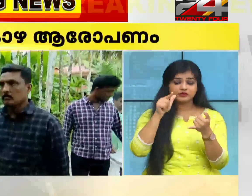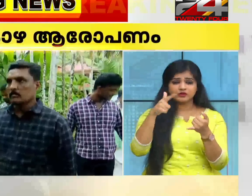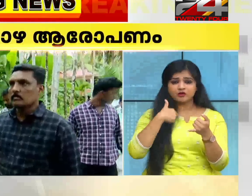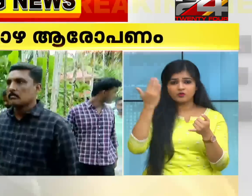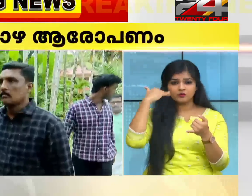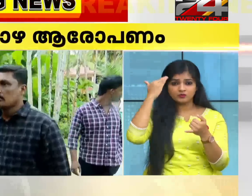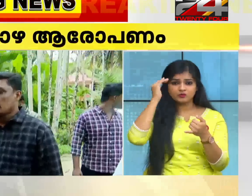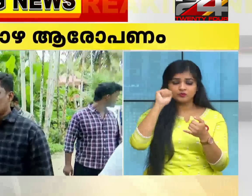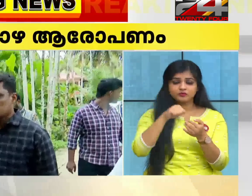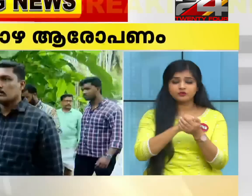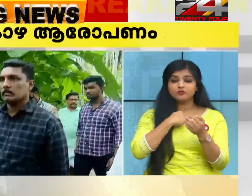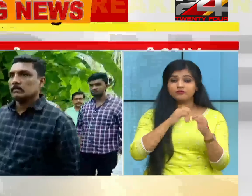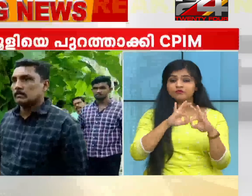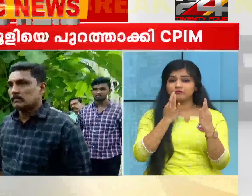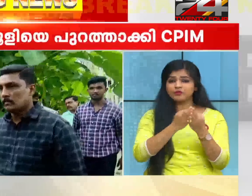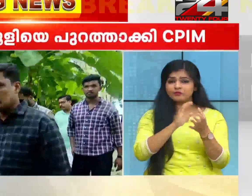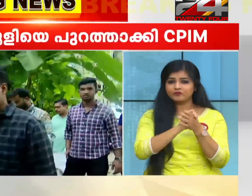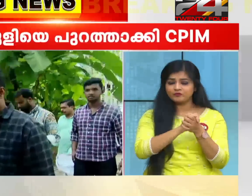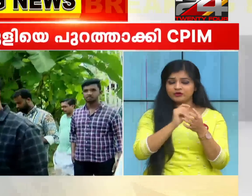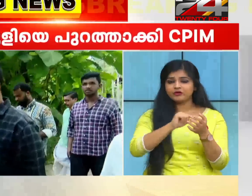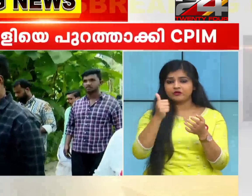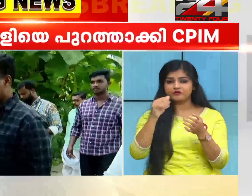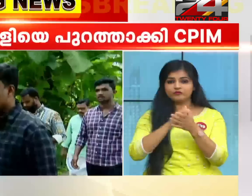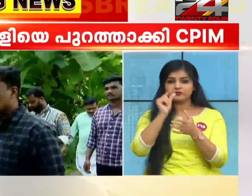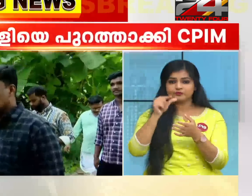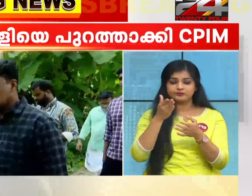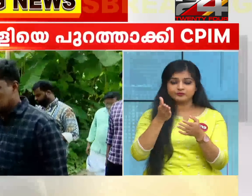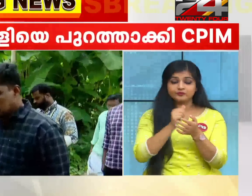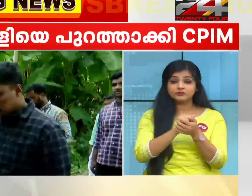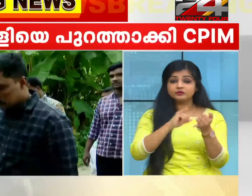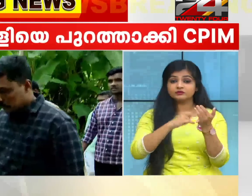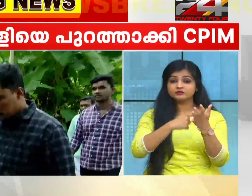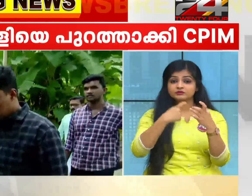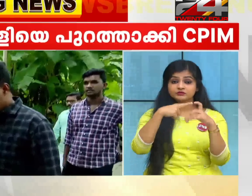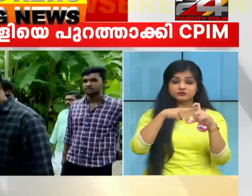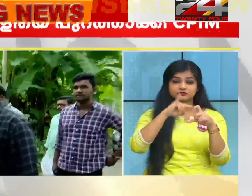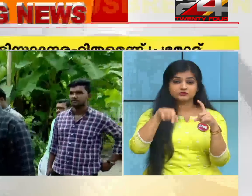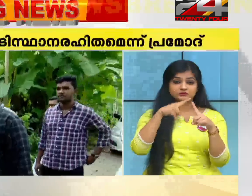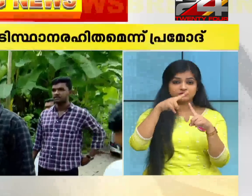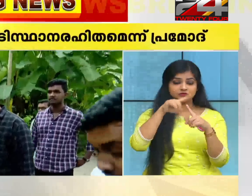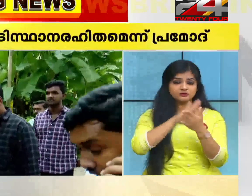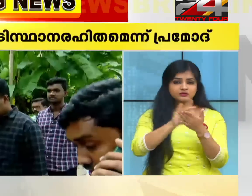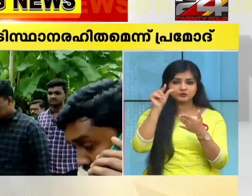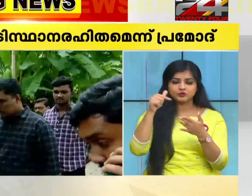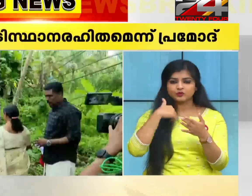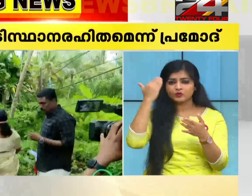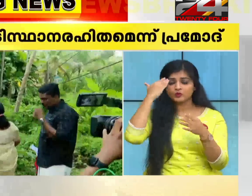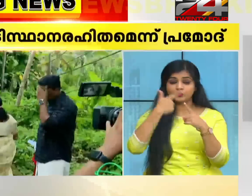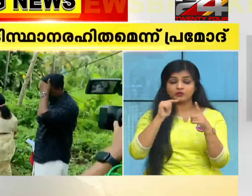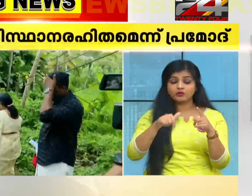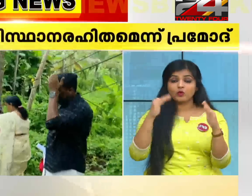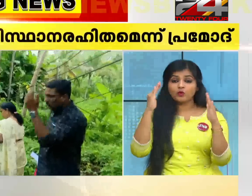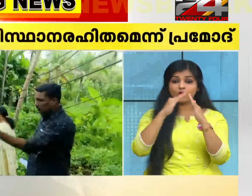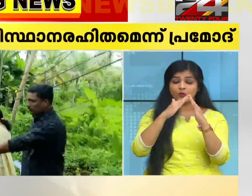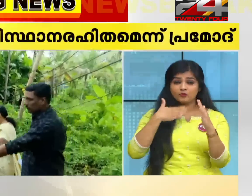തൻ്റെ ബന്ധുവിൻ്റെ സുഹൃത്താണ് ഈ ശ്രീജിത്ത്. അതിനാൽ തന്നെ ശ്രീജിത്തിനെ തനിക്ക് ബന്ധമുണ്ട്. പക്ഷേ ആ രീതിയിൽ ശ്രീജിത്തിന്റെ വീട്ടിലേക്ക് പോകുന്നത്